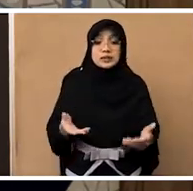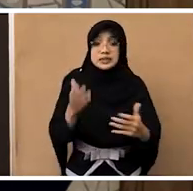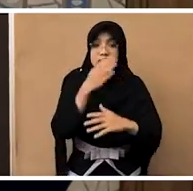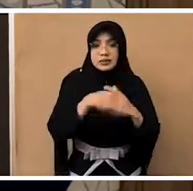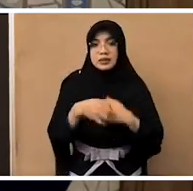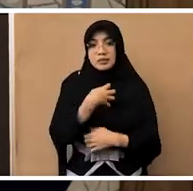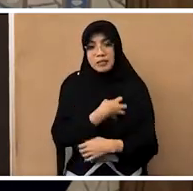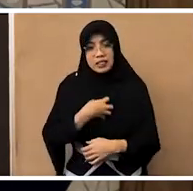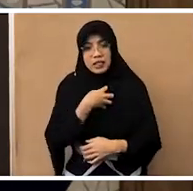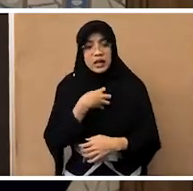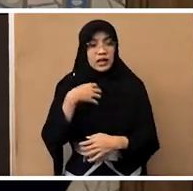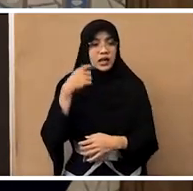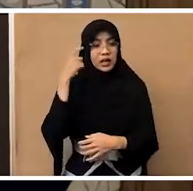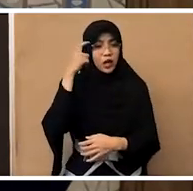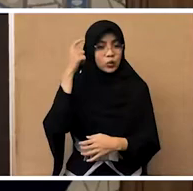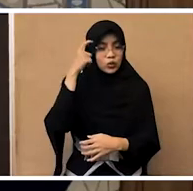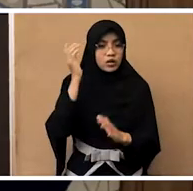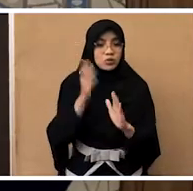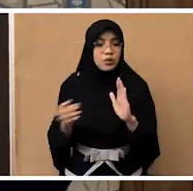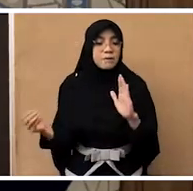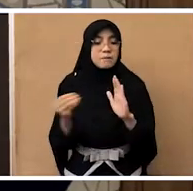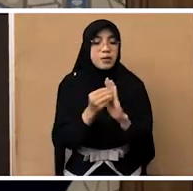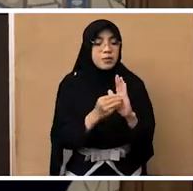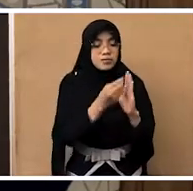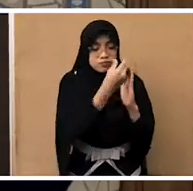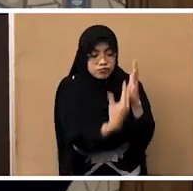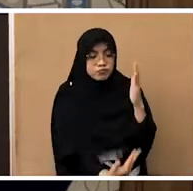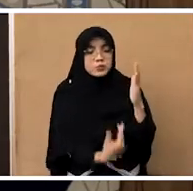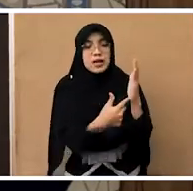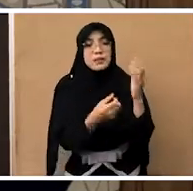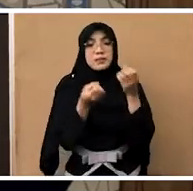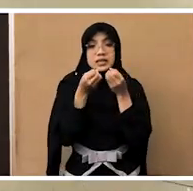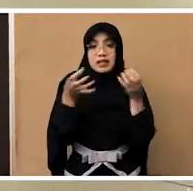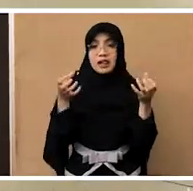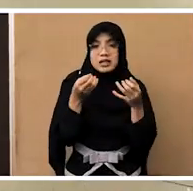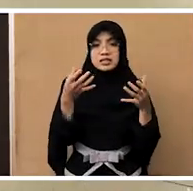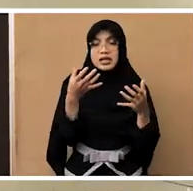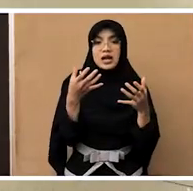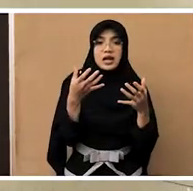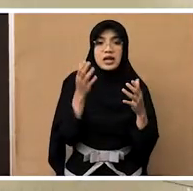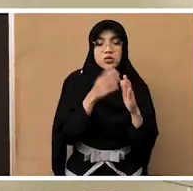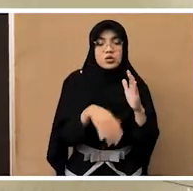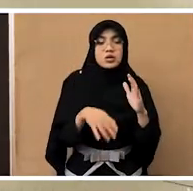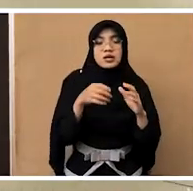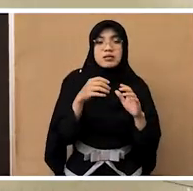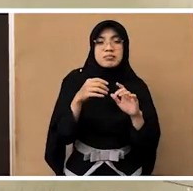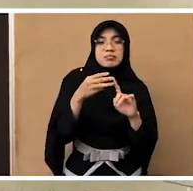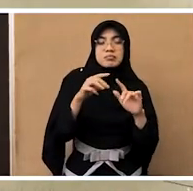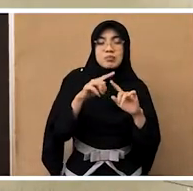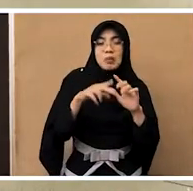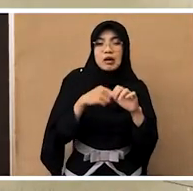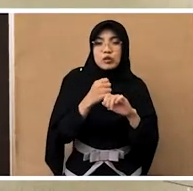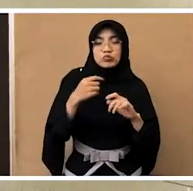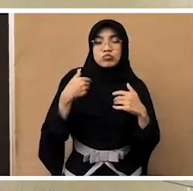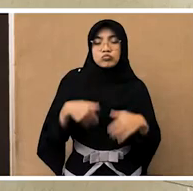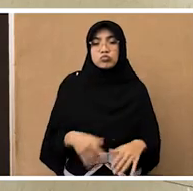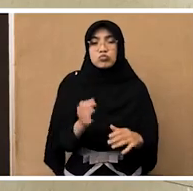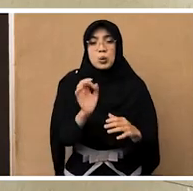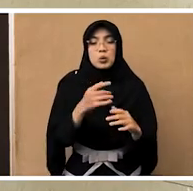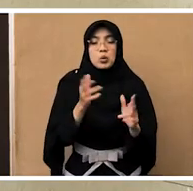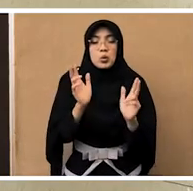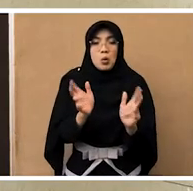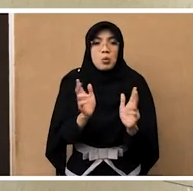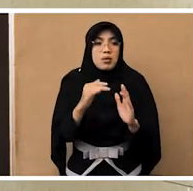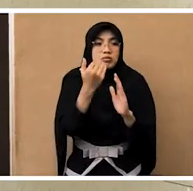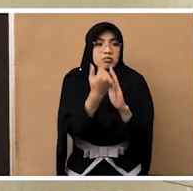disabilitas mental atau intelektual masukkan saja itu dalam penjelasan bukan dalam batang tubuh bukan dalam norma yang harus dijadikan